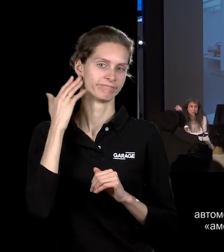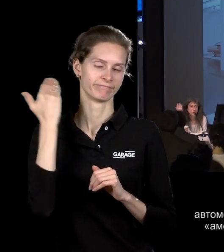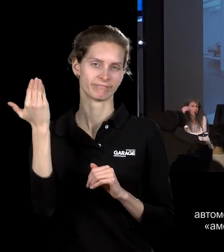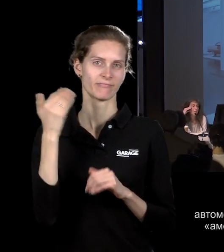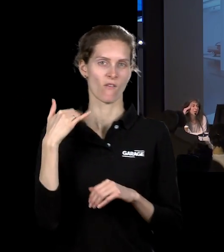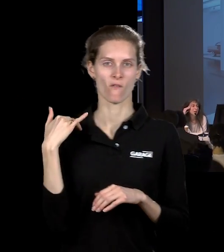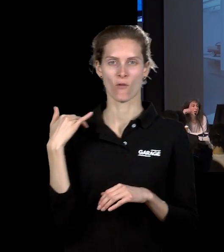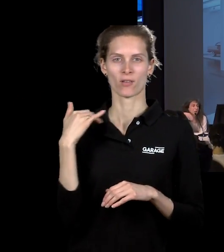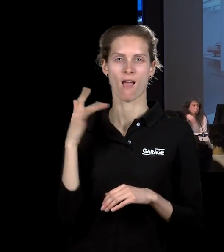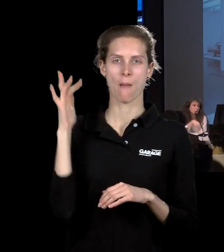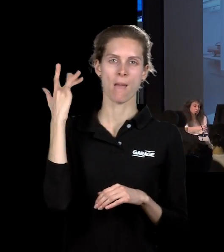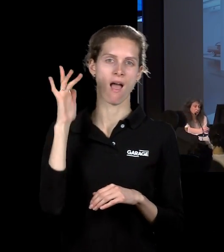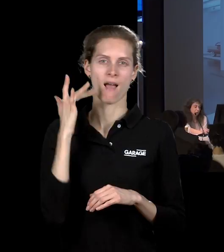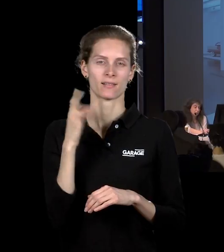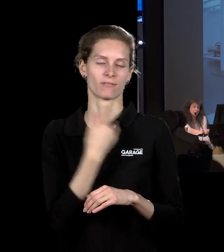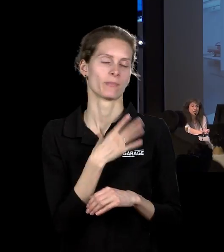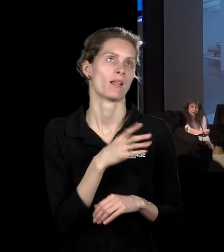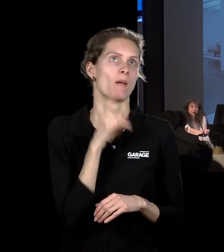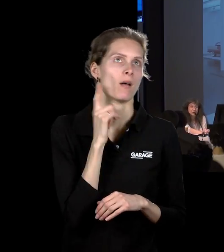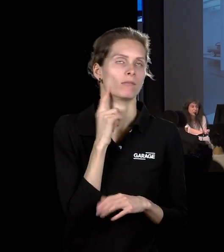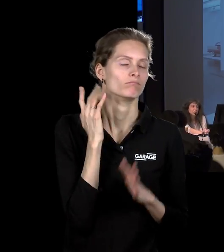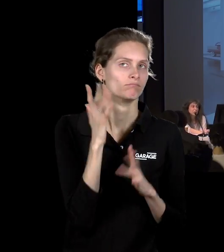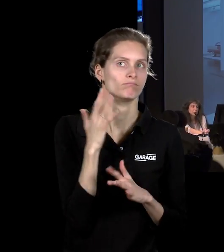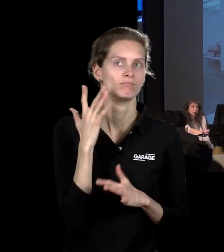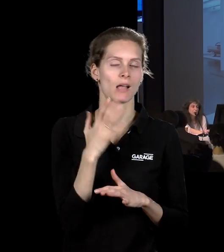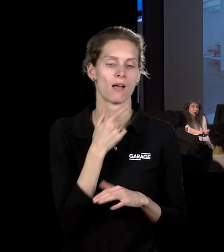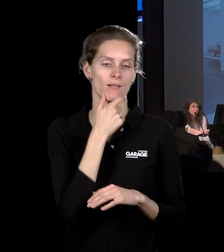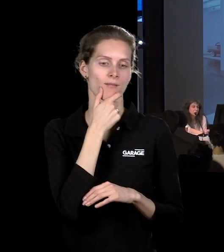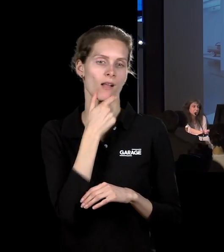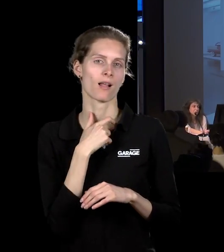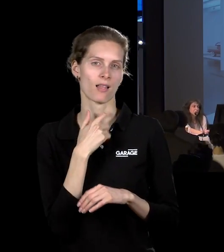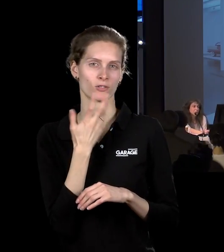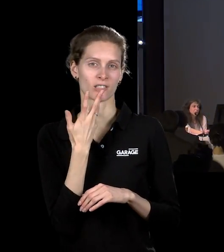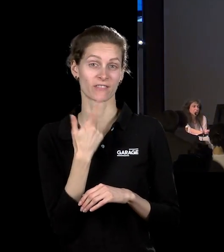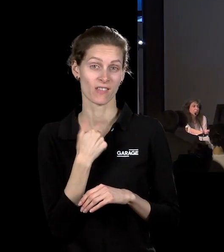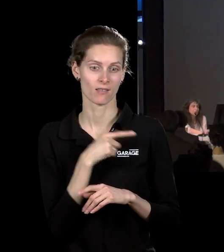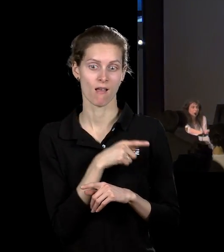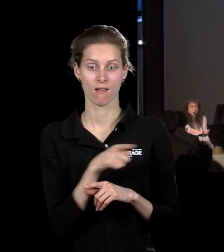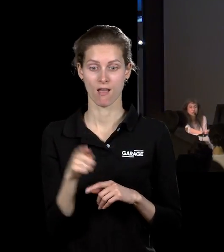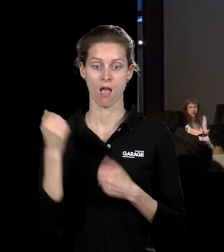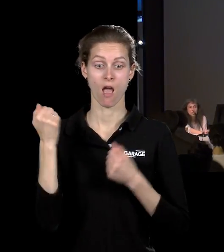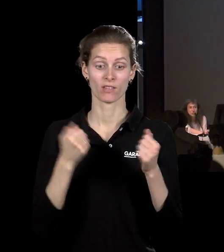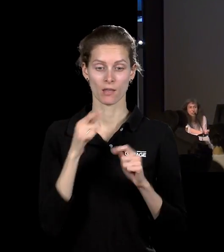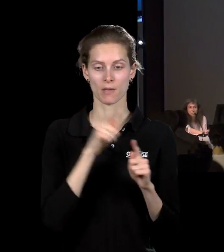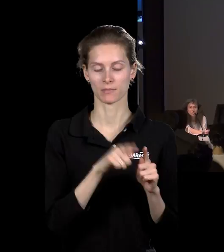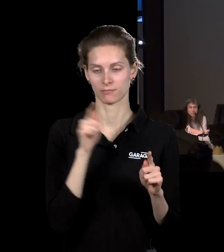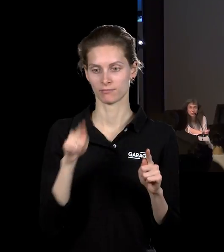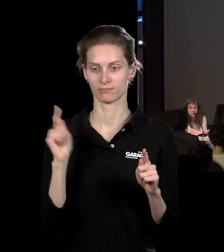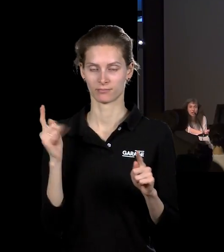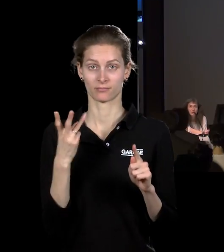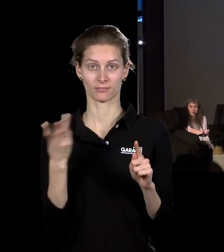юности Уолтера де Мария. Но каждый из этих классического цвета, но каждый из этих автомобилей, собственно говоря, пронзен вот тем